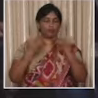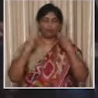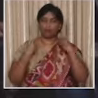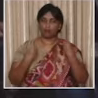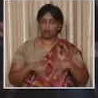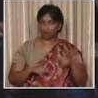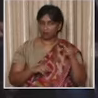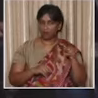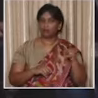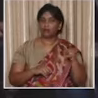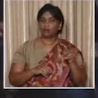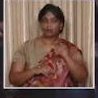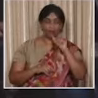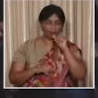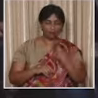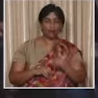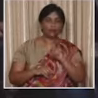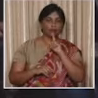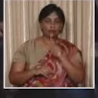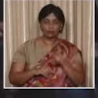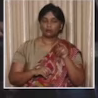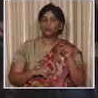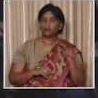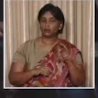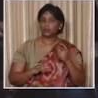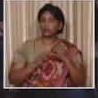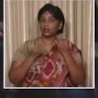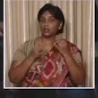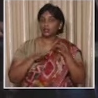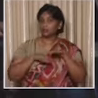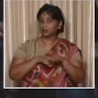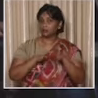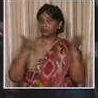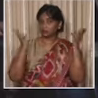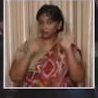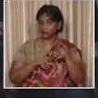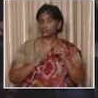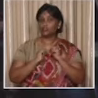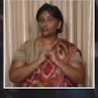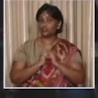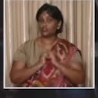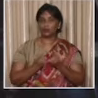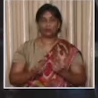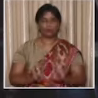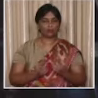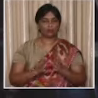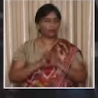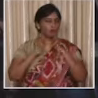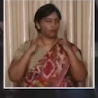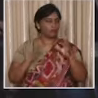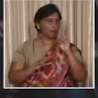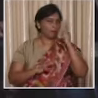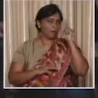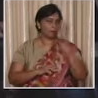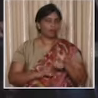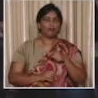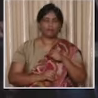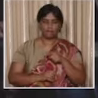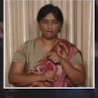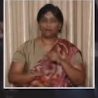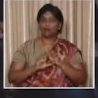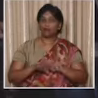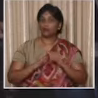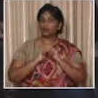කඩාවැටීමක් තියෙනවා. ඇත්තම ගත්තොත් නිදහස් වෙළඳ කලාපවල රැකියා පුරප්පාඩු 50000ක් විතර තියෙනවා.